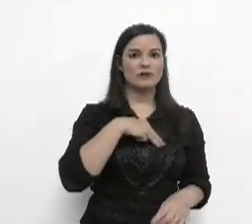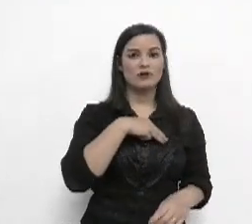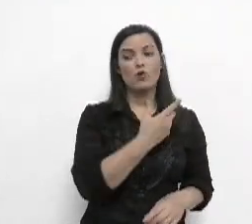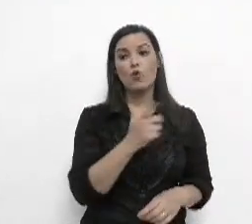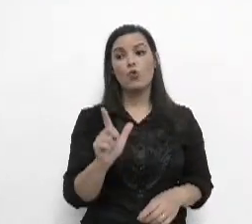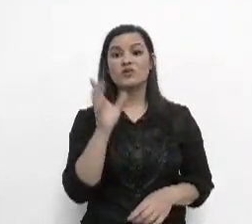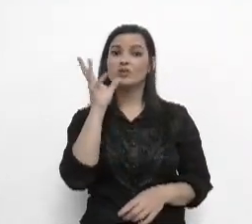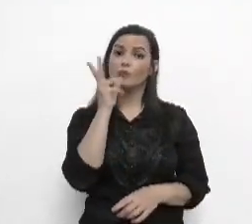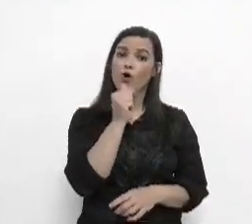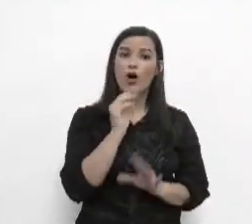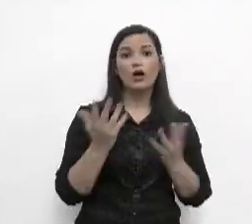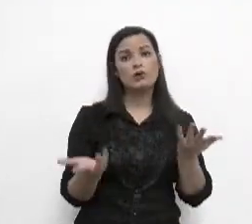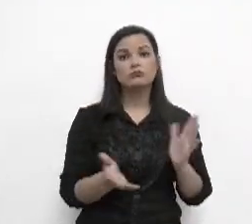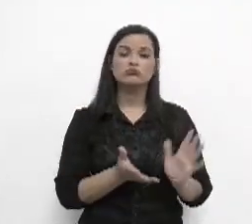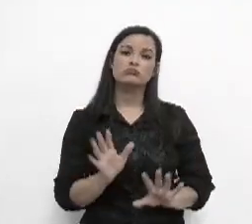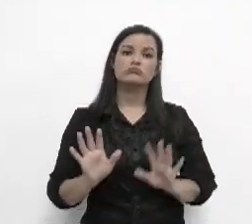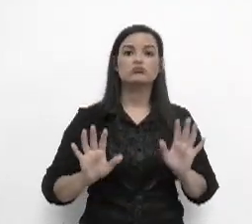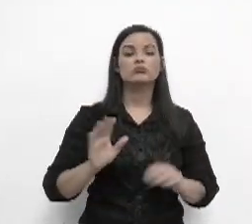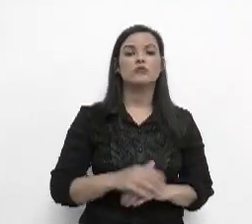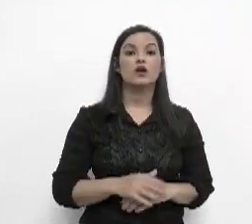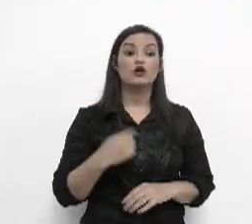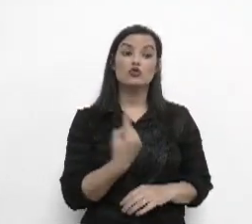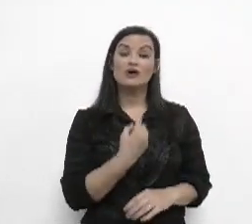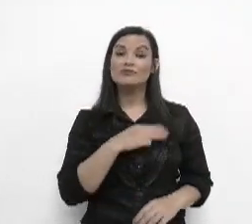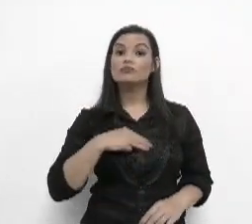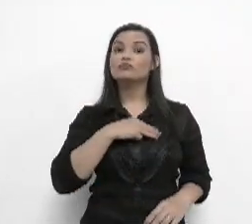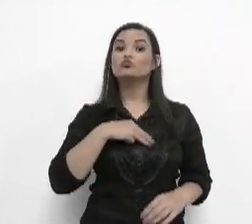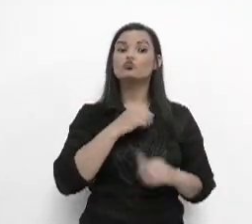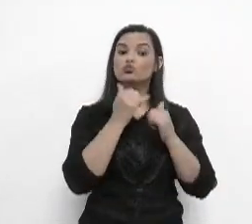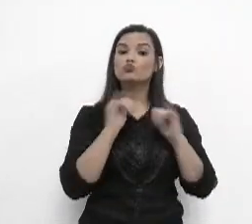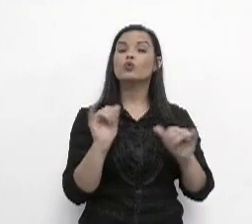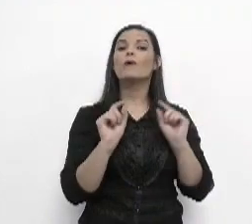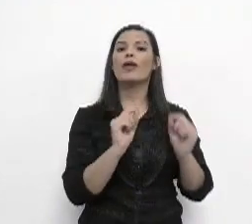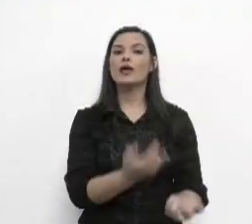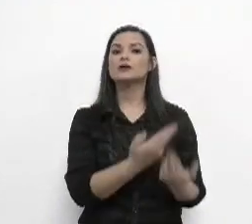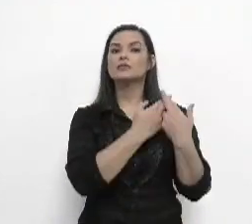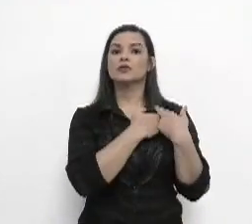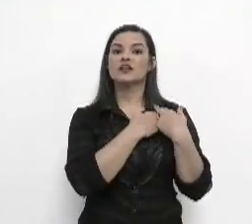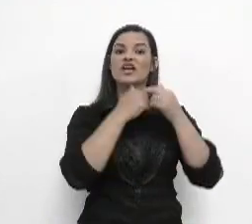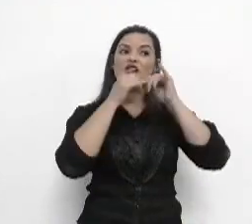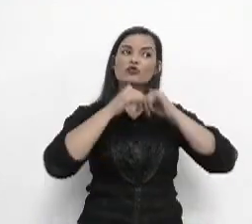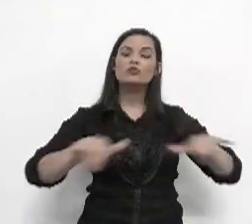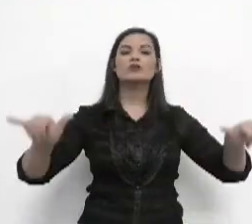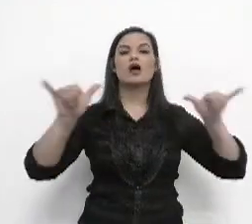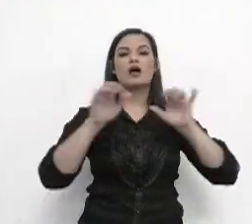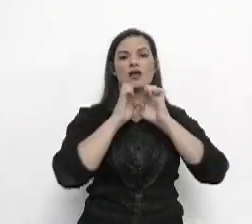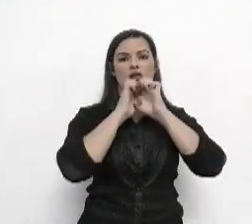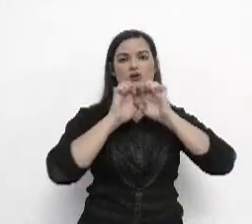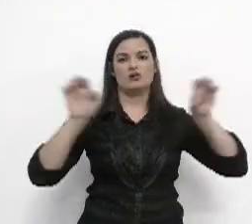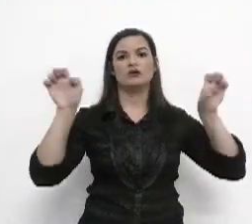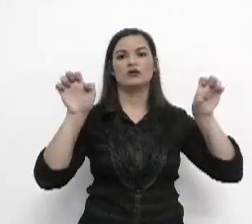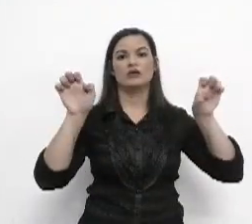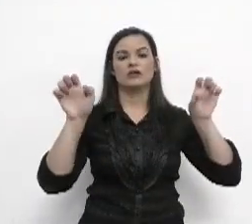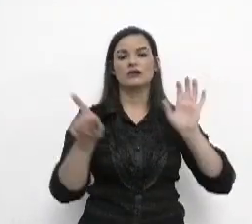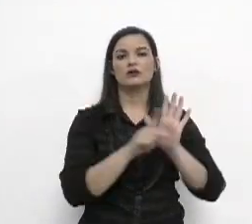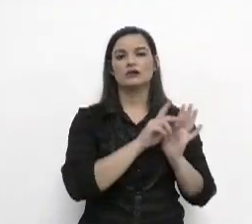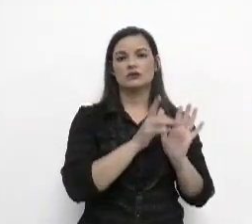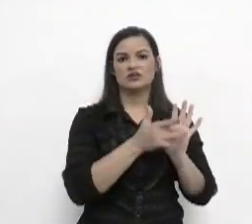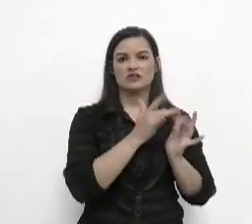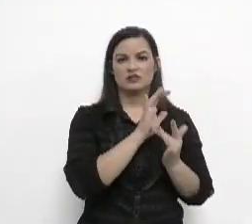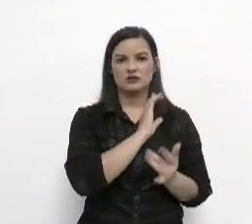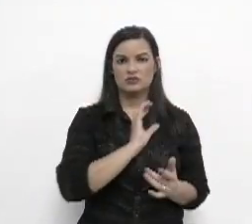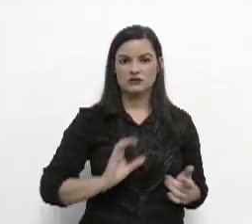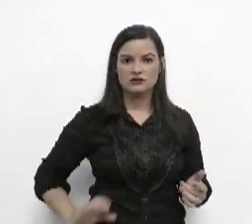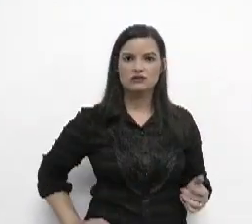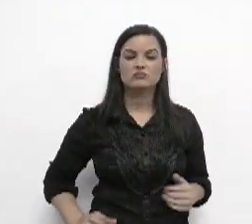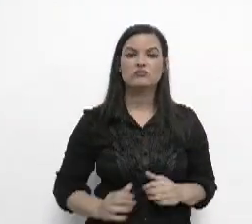사명은 예수의 이름을 증거하는 것입니다. A nossa missão é pronunciar e anunciar o evangelho de Cristo. 지금까지 여러분의 삶이 그렇게 쓰임